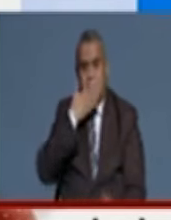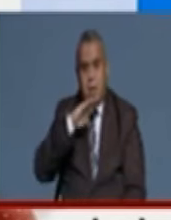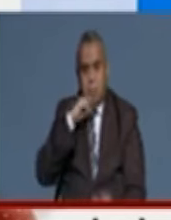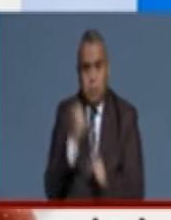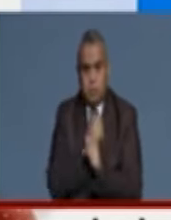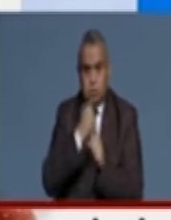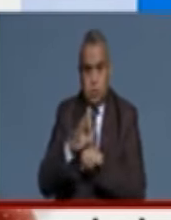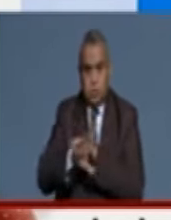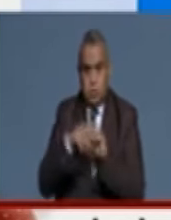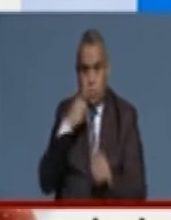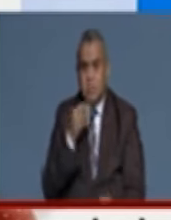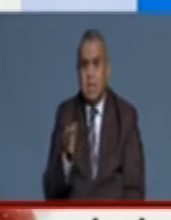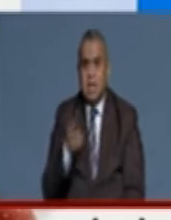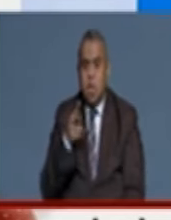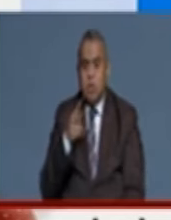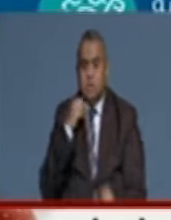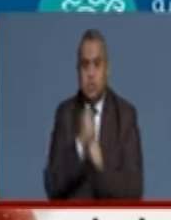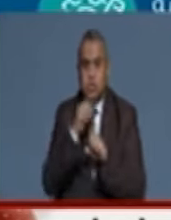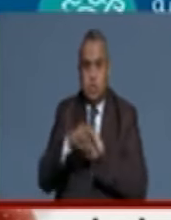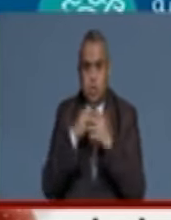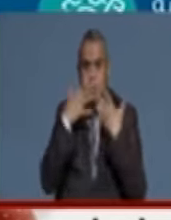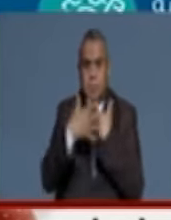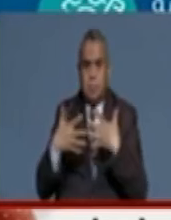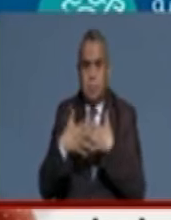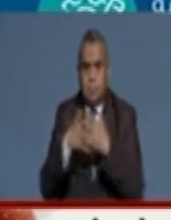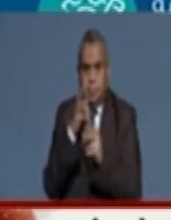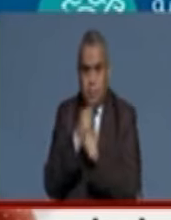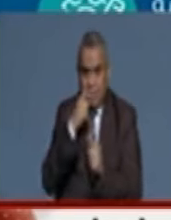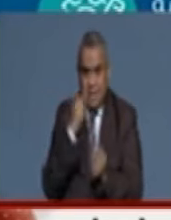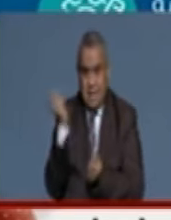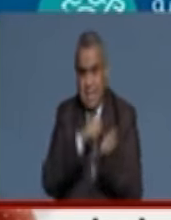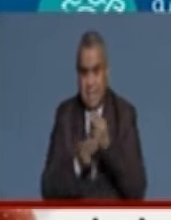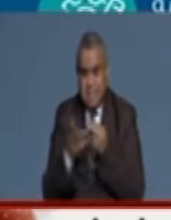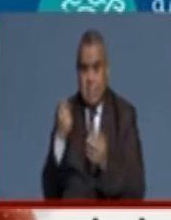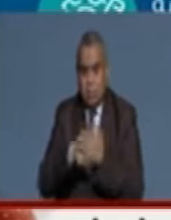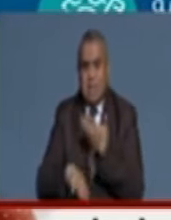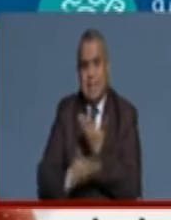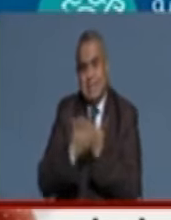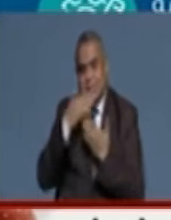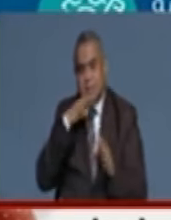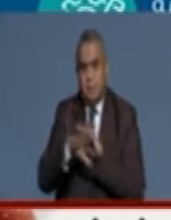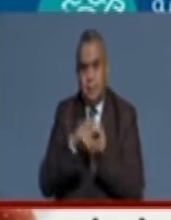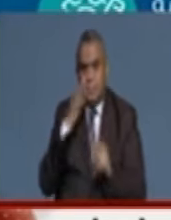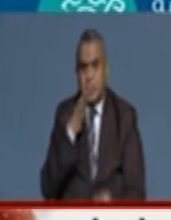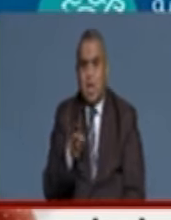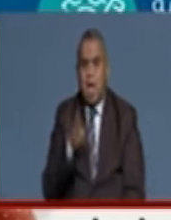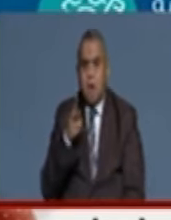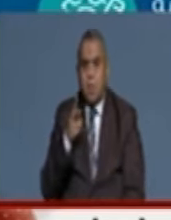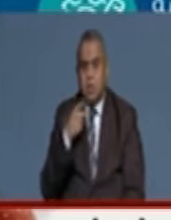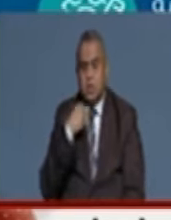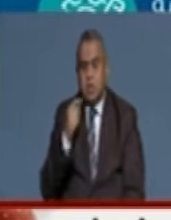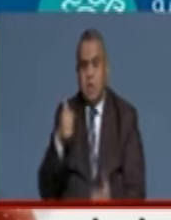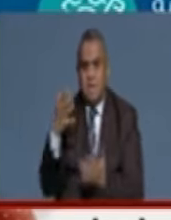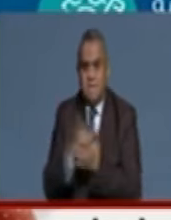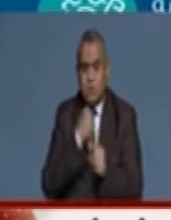عدد 23 منهم لشراكات قائمة، منهم اللي بدأ انتاج ومنهم اللي تحت الانشاء. 24 فرصة صناعية ودي مرحلة ابدأ